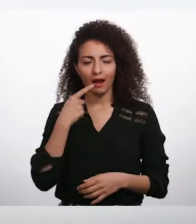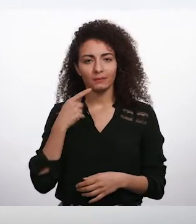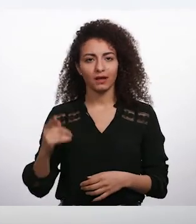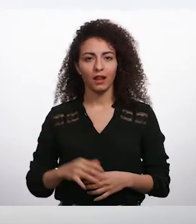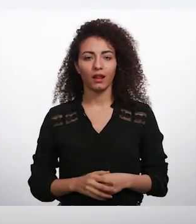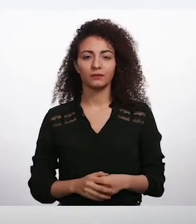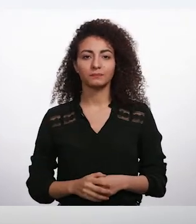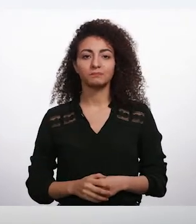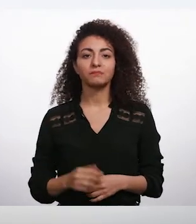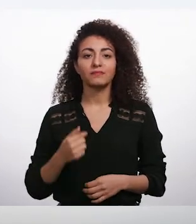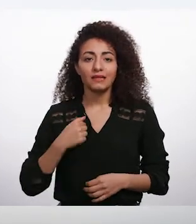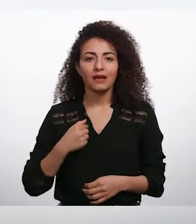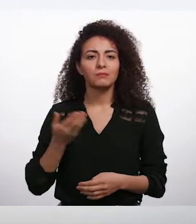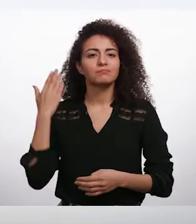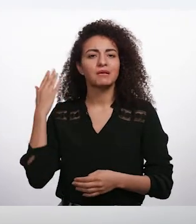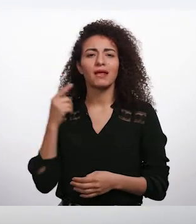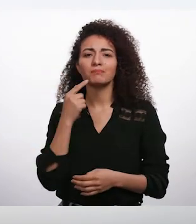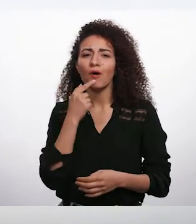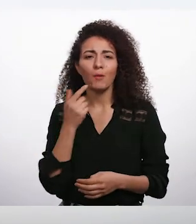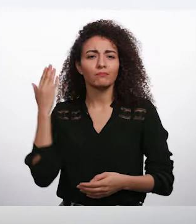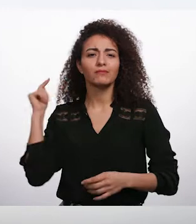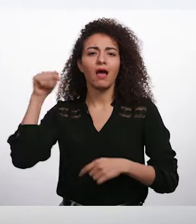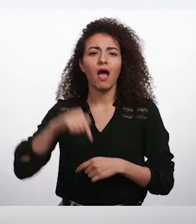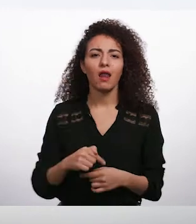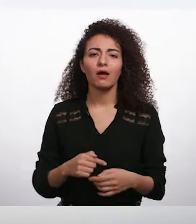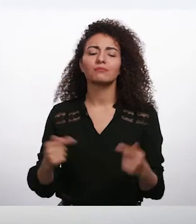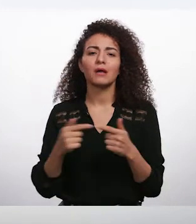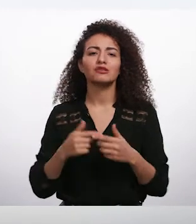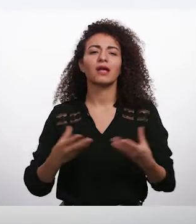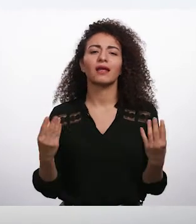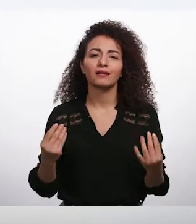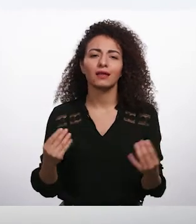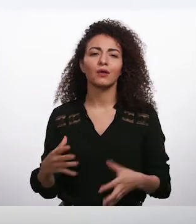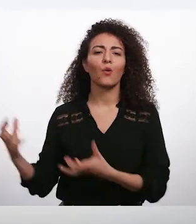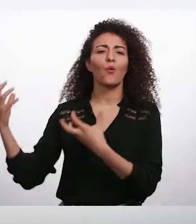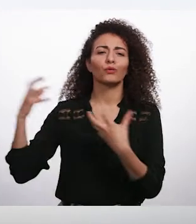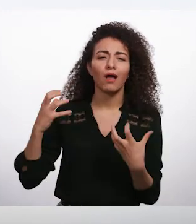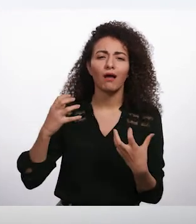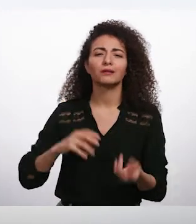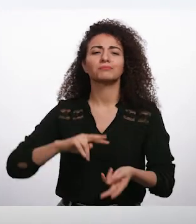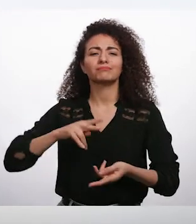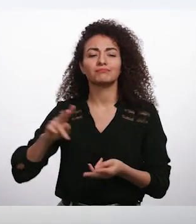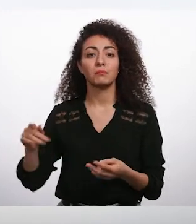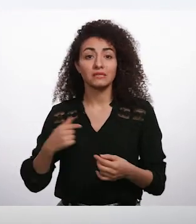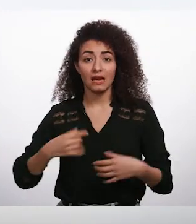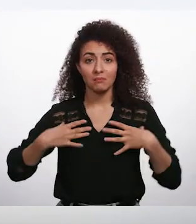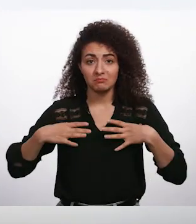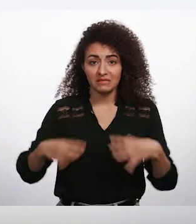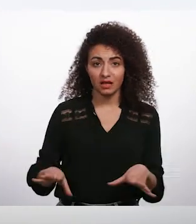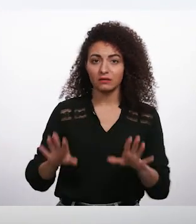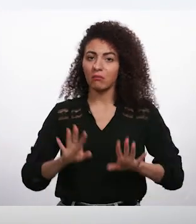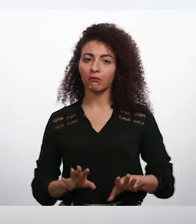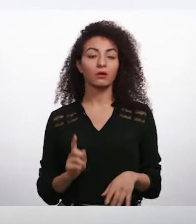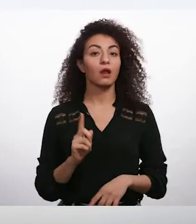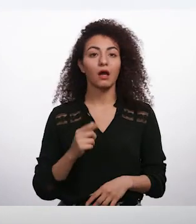بقويك وغيرهم كتار. نحنا جيل قطع عليه كتير صعوبات، كوارث، تغيير مستمر وأعباء كبيرة، بس بدل ما